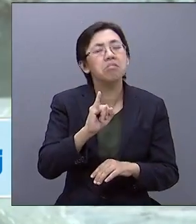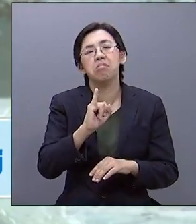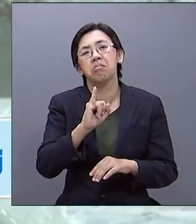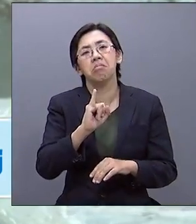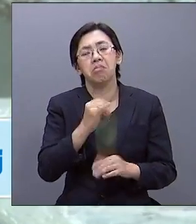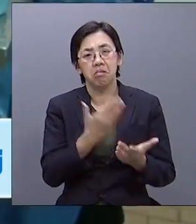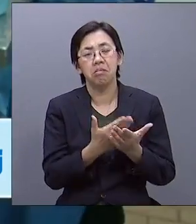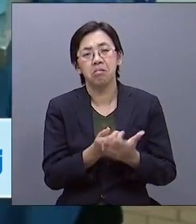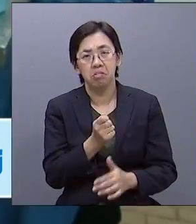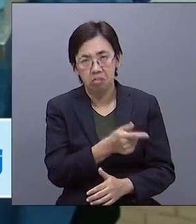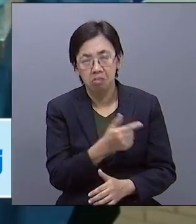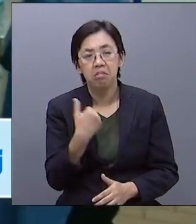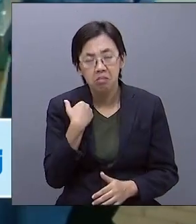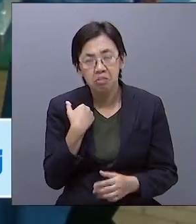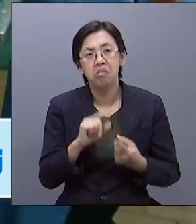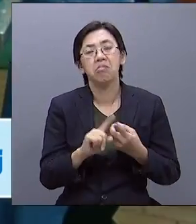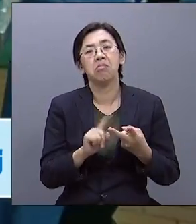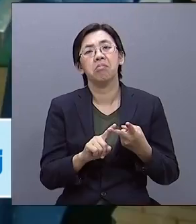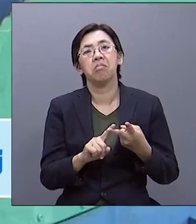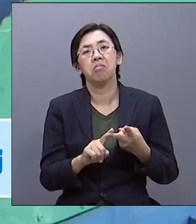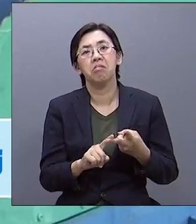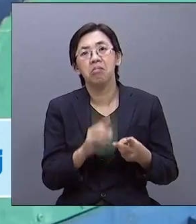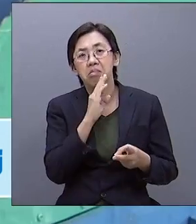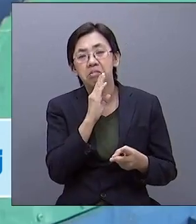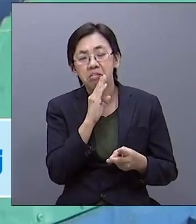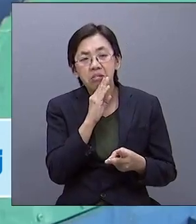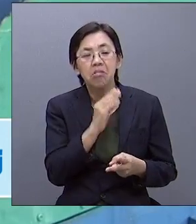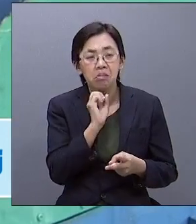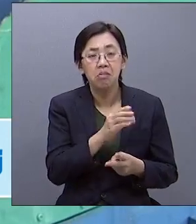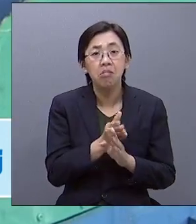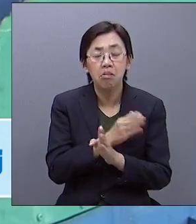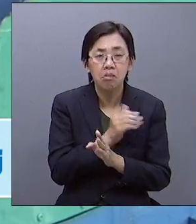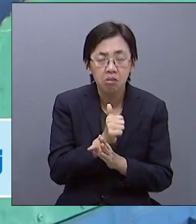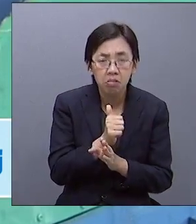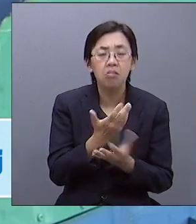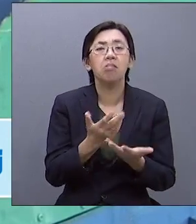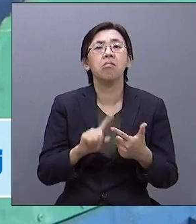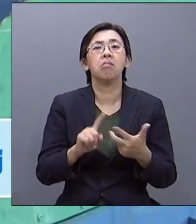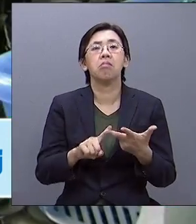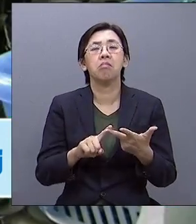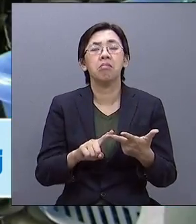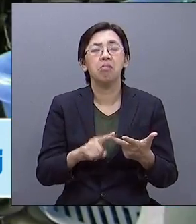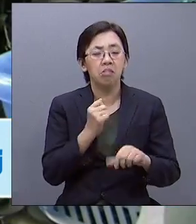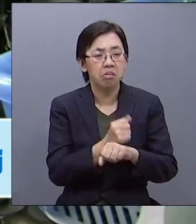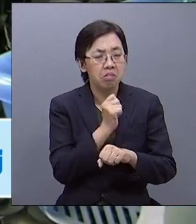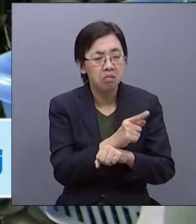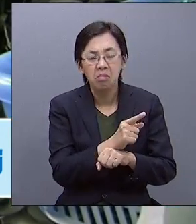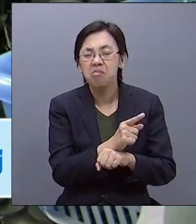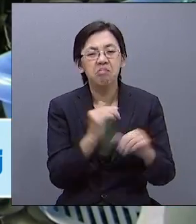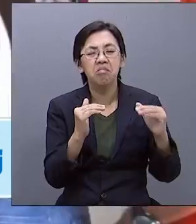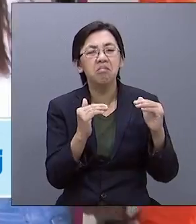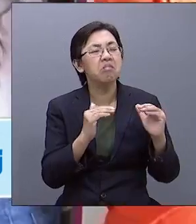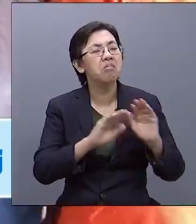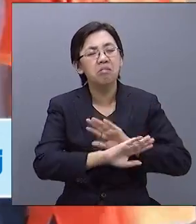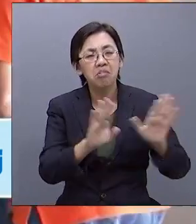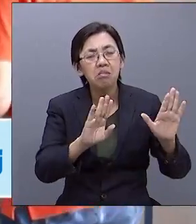ายค่าชดเชยคุณต้องจ่ายสินจ้างแทนการบอกกล่าวล่วงหน้าหรือแม้กระทั่งเป็นเรื่องของการเลิกจ้างไม่เป็นธรรมนะครับคำแนะน